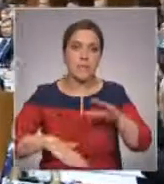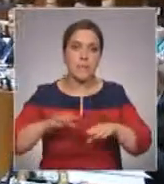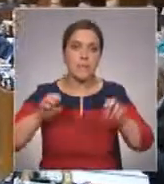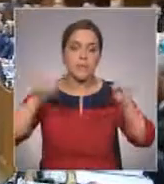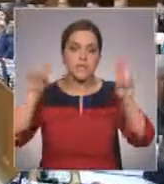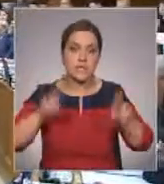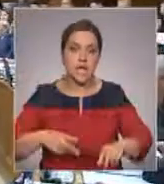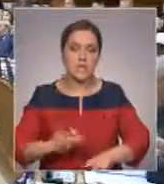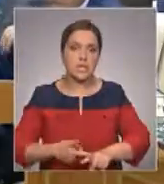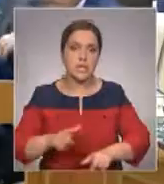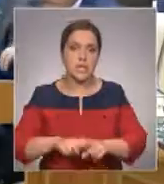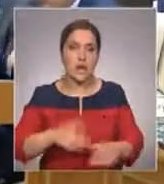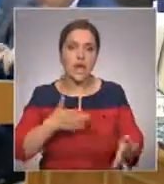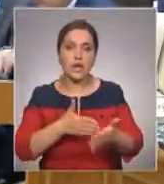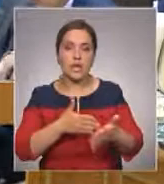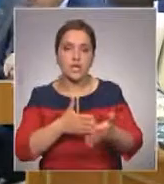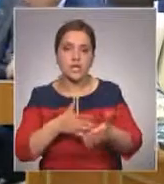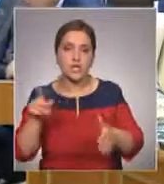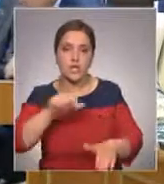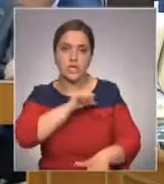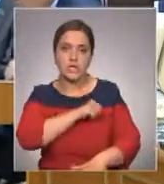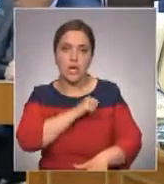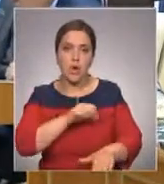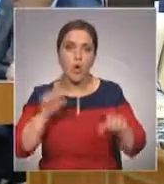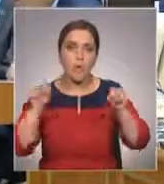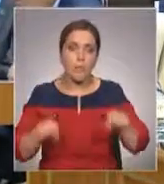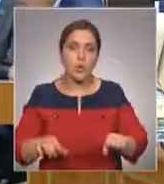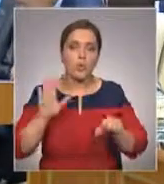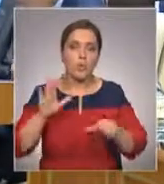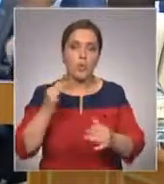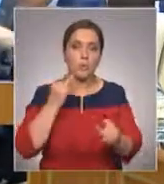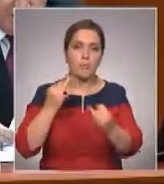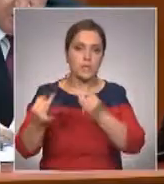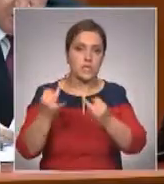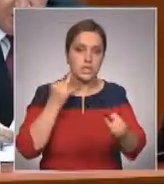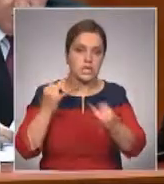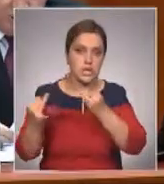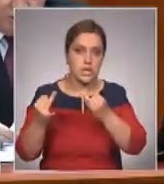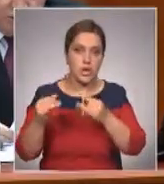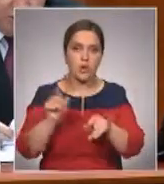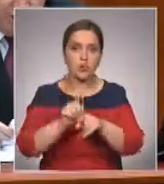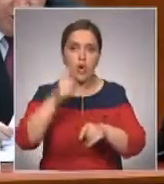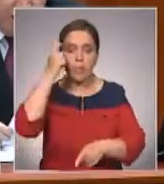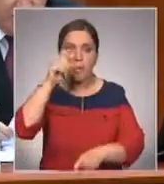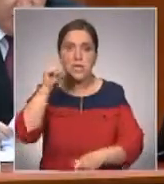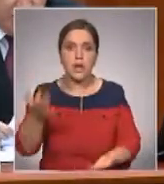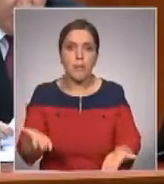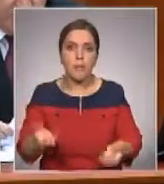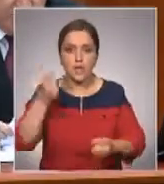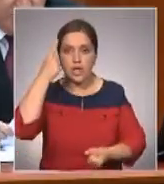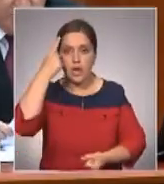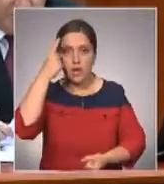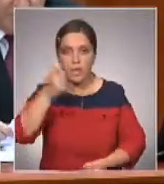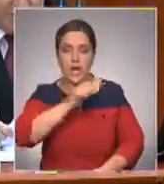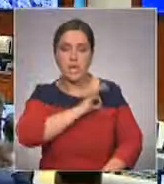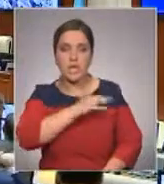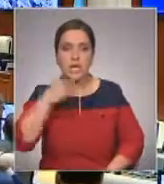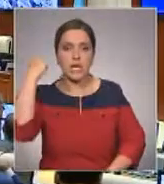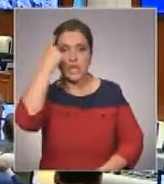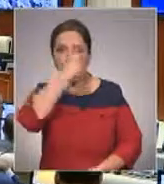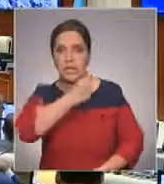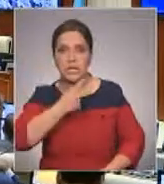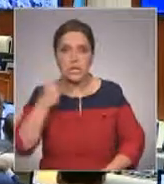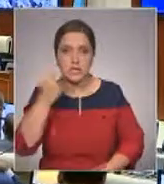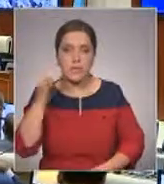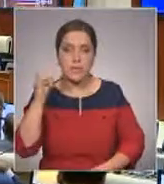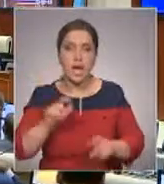слишком ограничены. Сыщики могут только проводить индивидуальные беседы, обращаться за получением информации к физическим и юридическим лицам